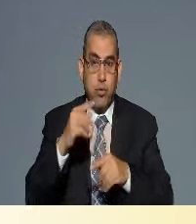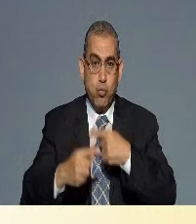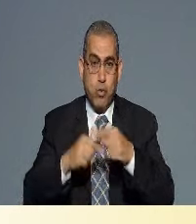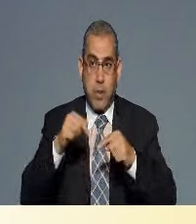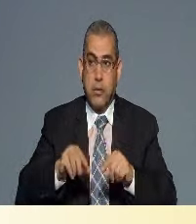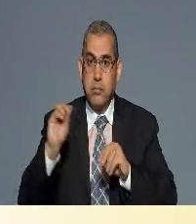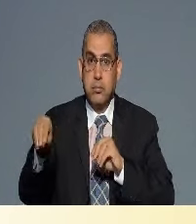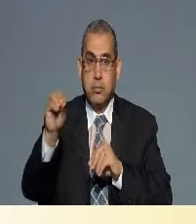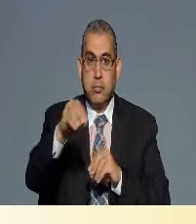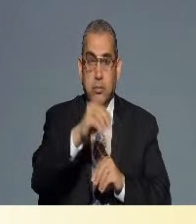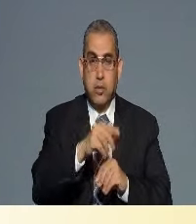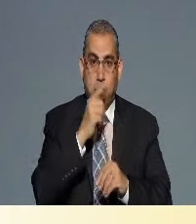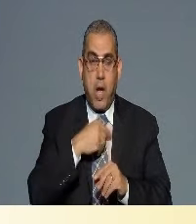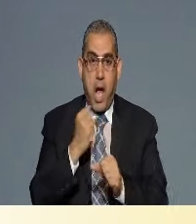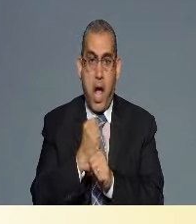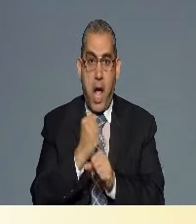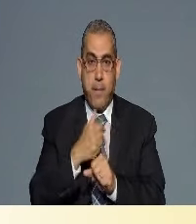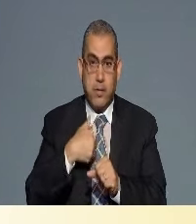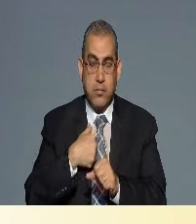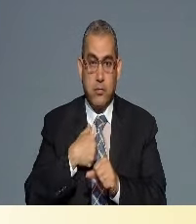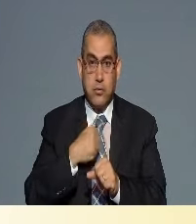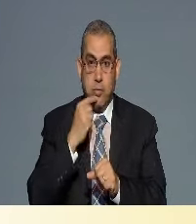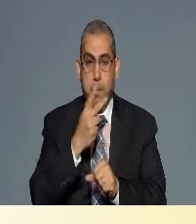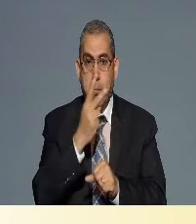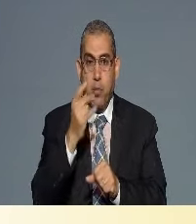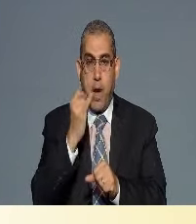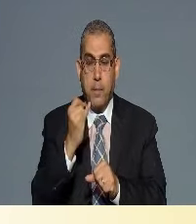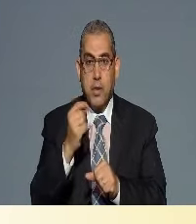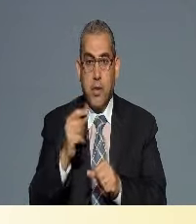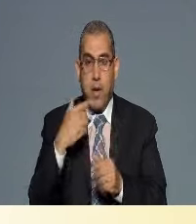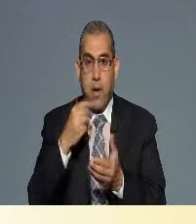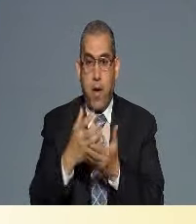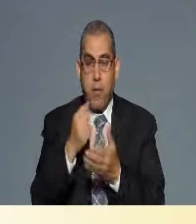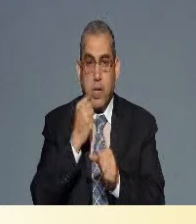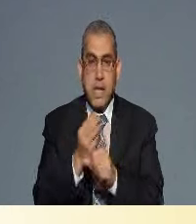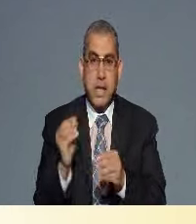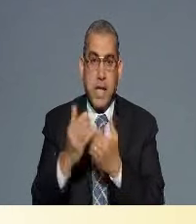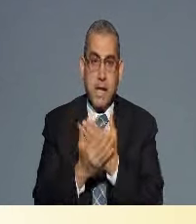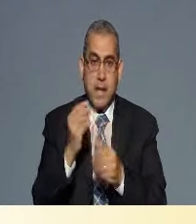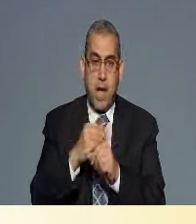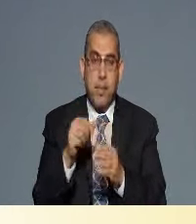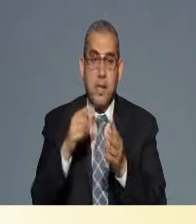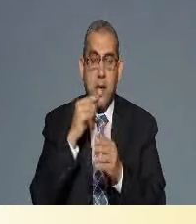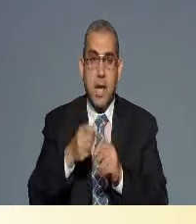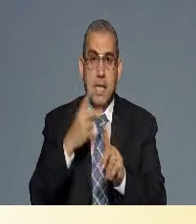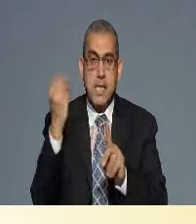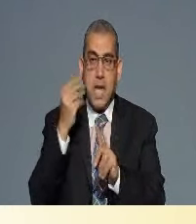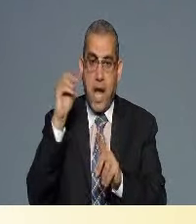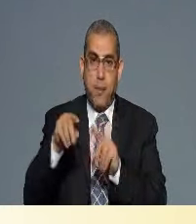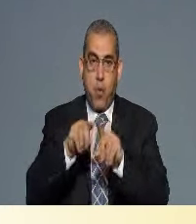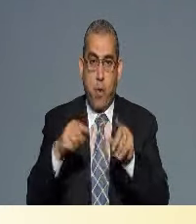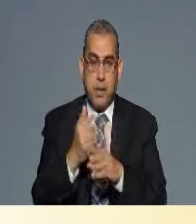احنا بنعمل دلوقتي سيادتك 250 غرفه جديده تضاف الى القطاع السياحي بمدينة